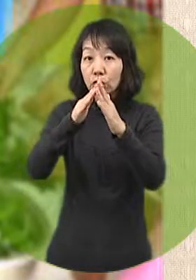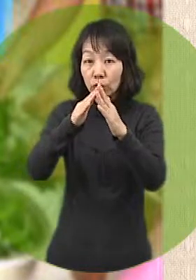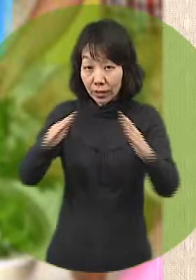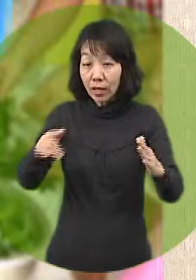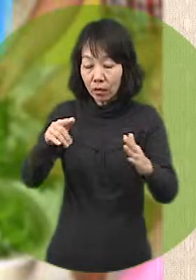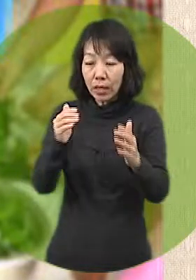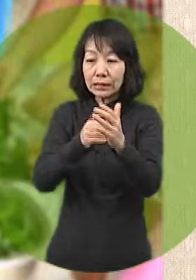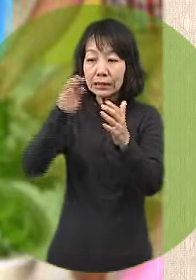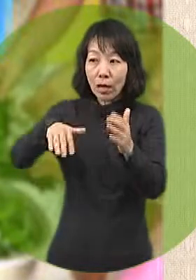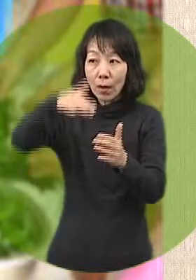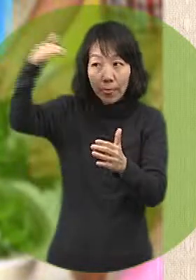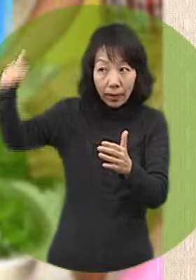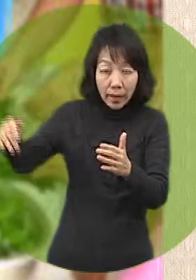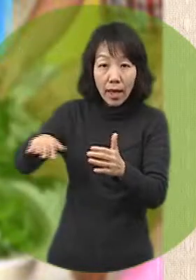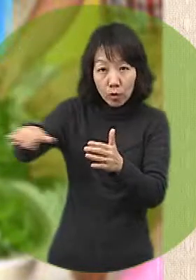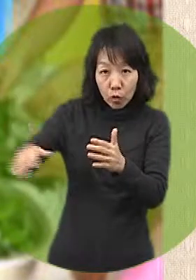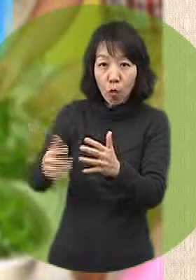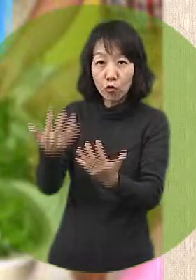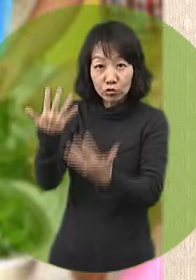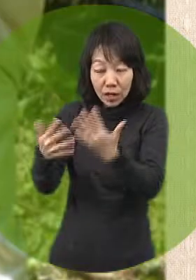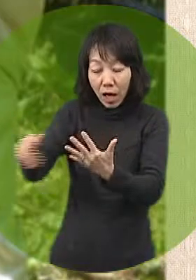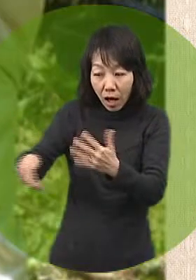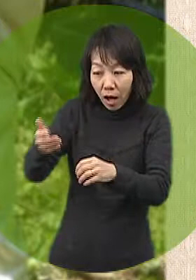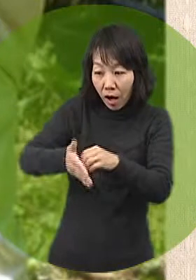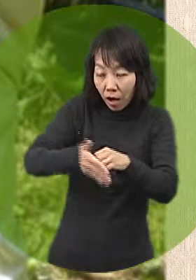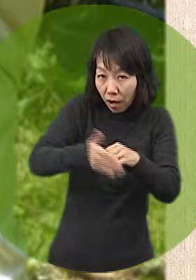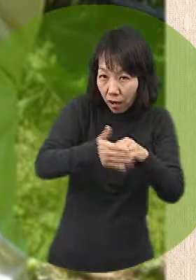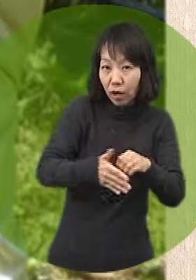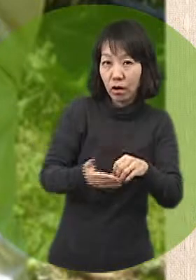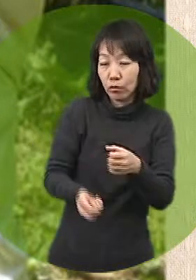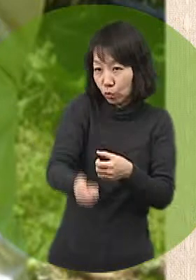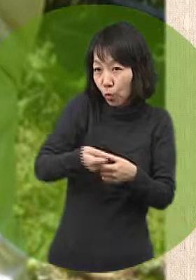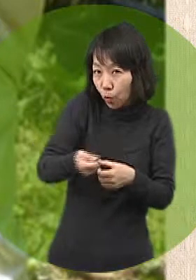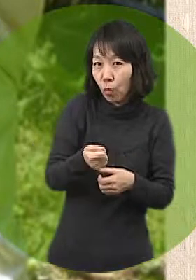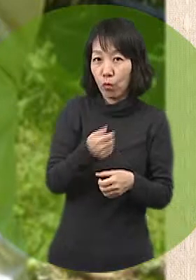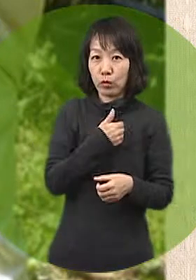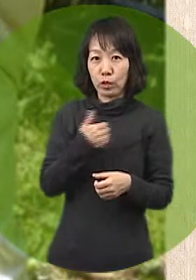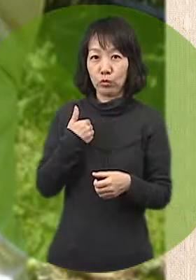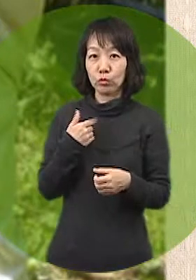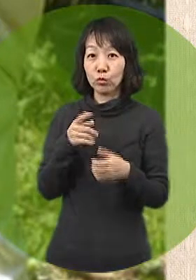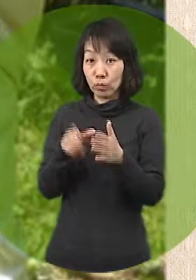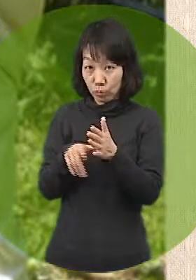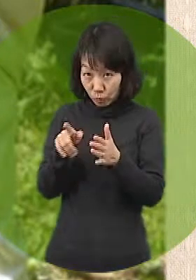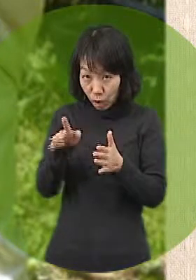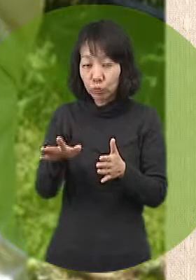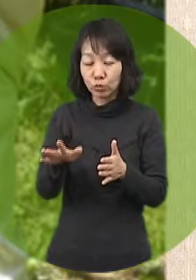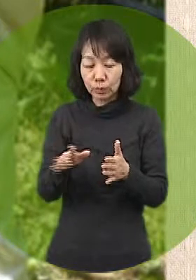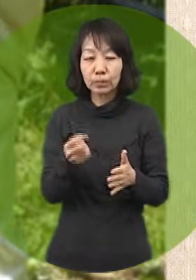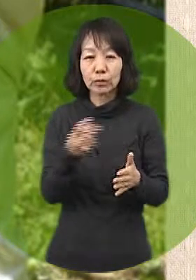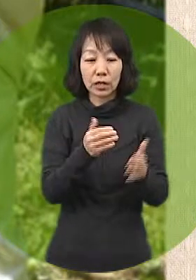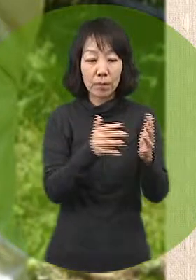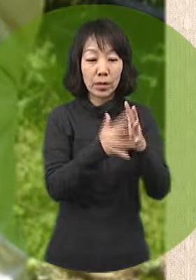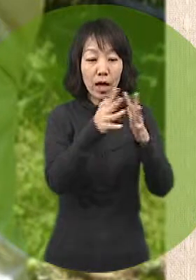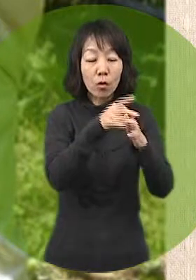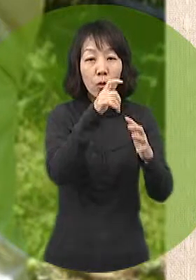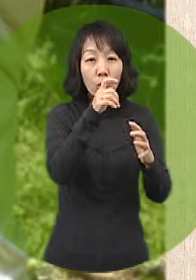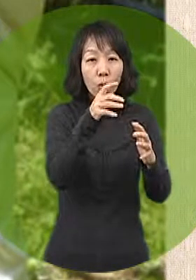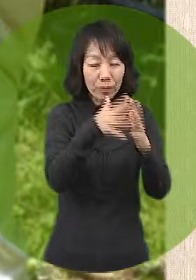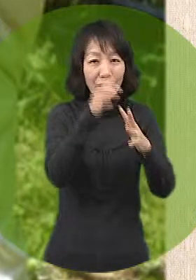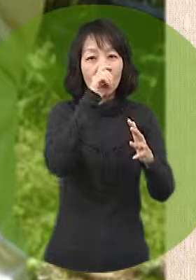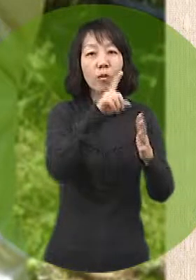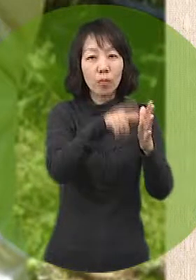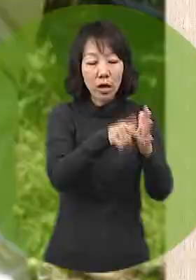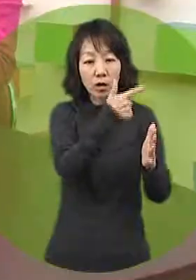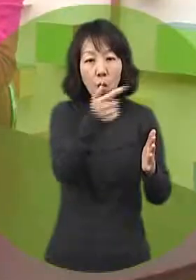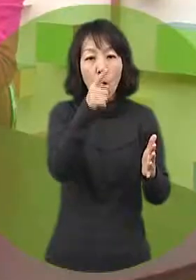草を使って料理にチャレンジしたり、宮古青少年の家では大野山林での自然体験学習などを開